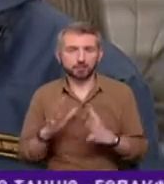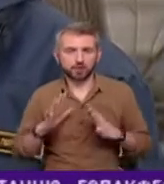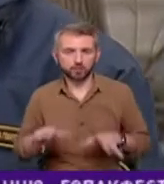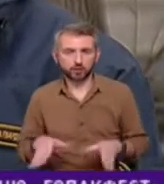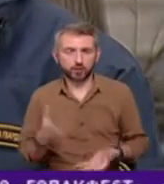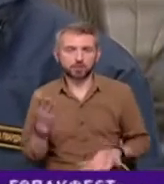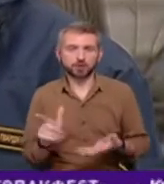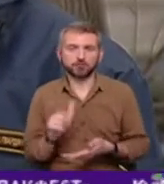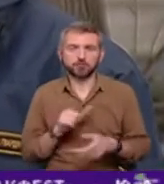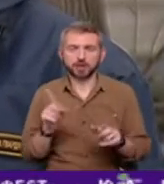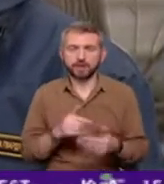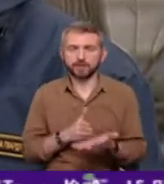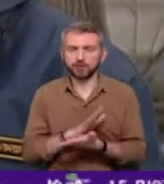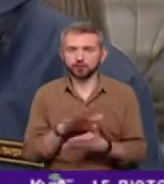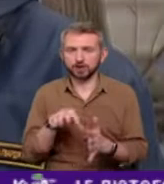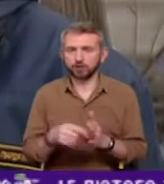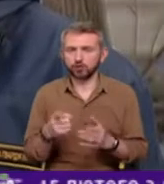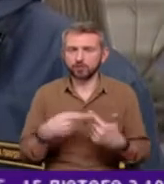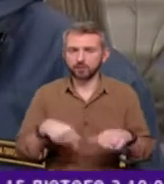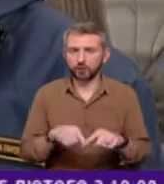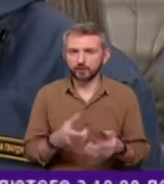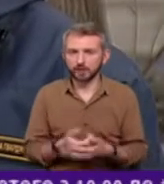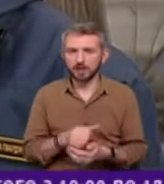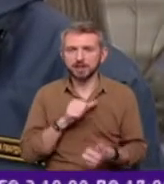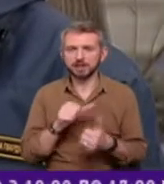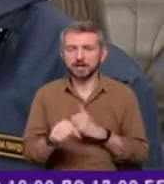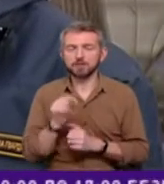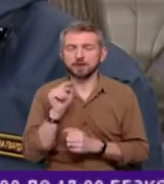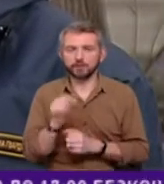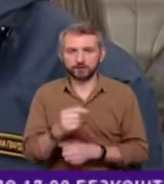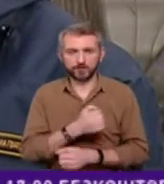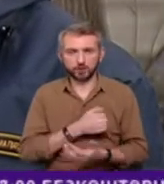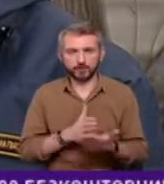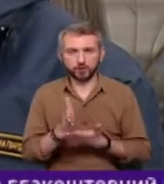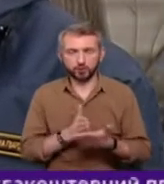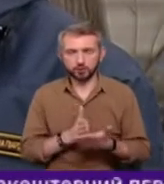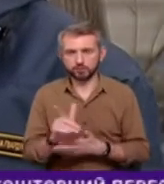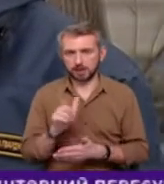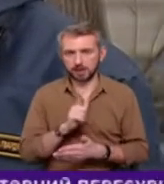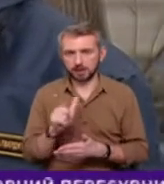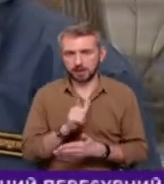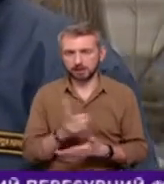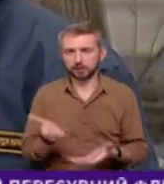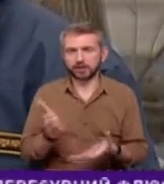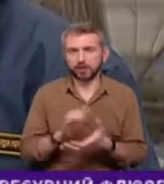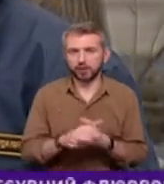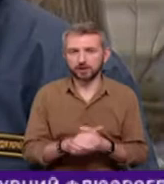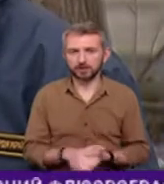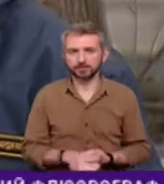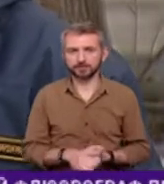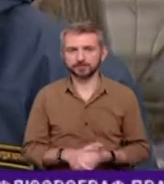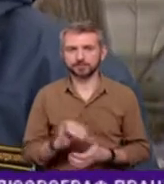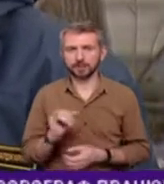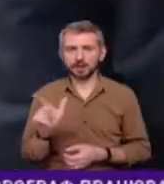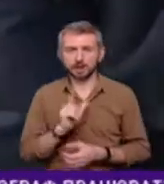І, можливо, ми навіть не служили в одному підрозділі. Саме вона, саме військова служба нас познайомила і